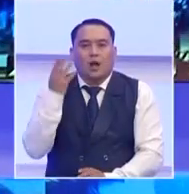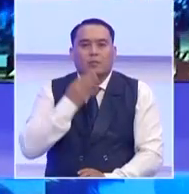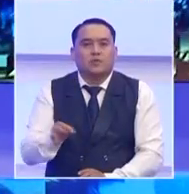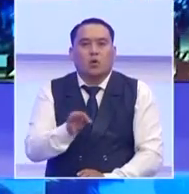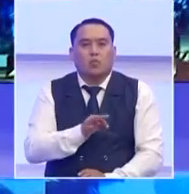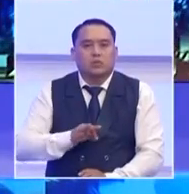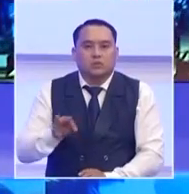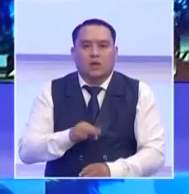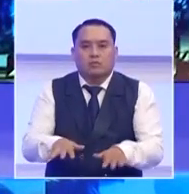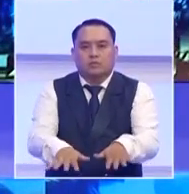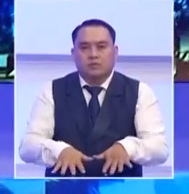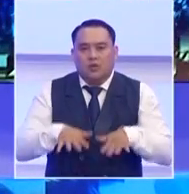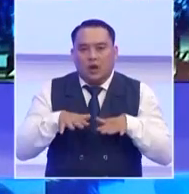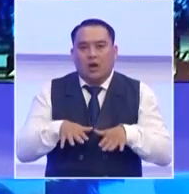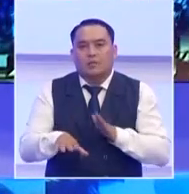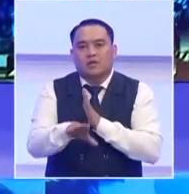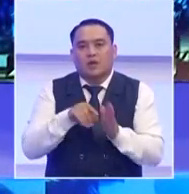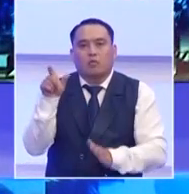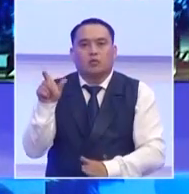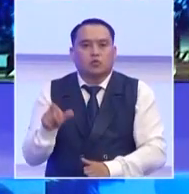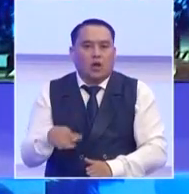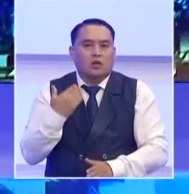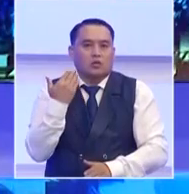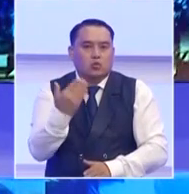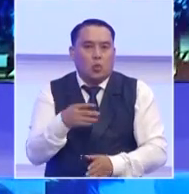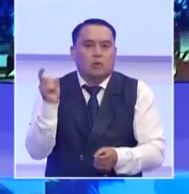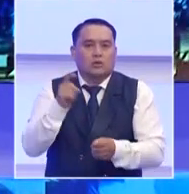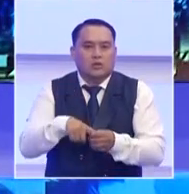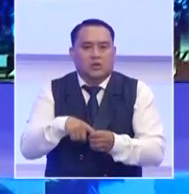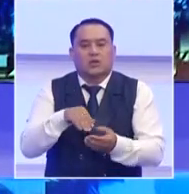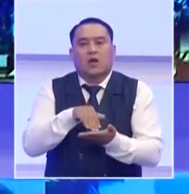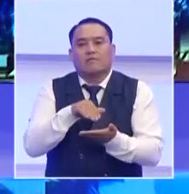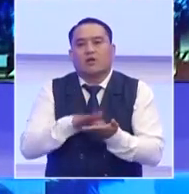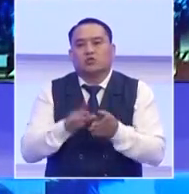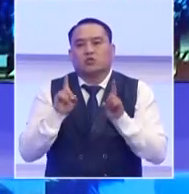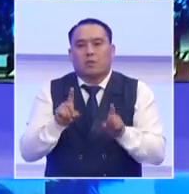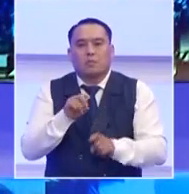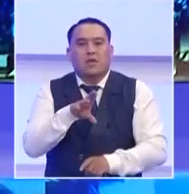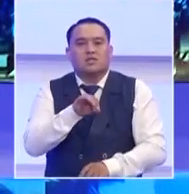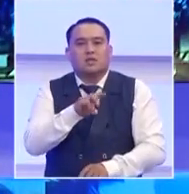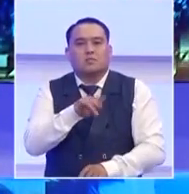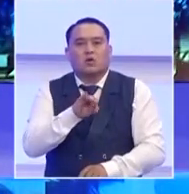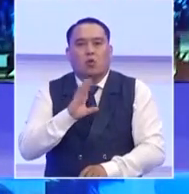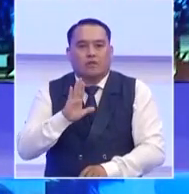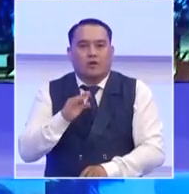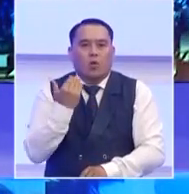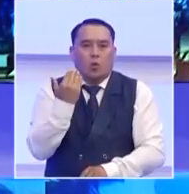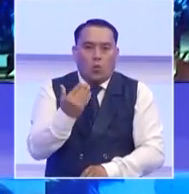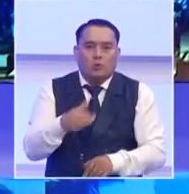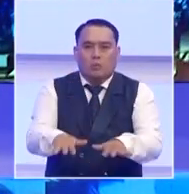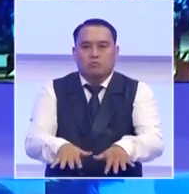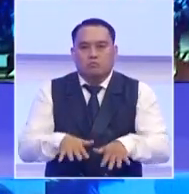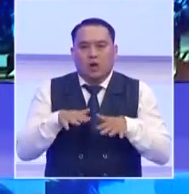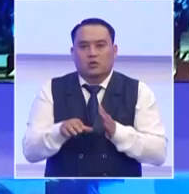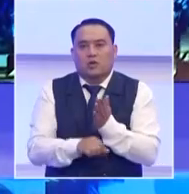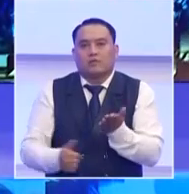Алматы облысынан Қазақстан Республикасы парламенті сенатының депутаттығына үміткер тіркелді. Ол Серікжан Бескемпіров. Бүгін мәслихат